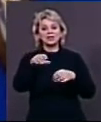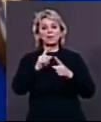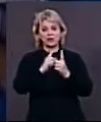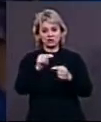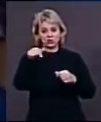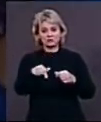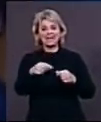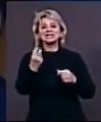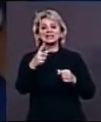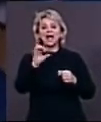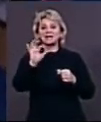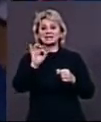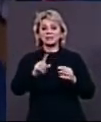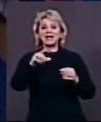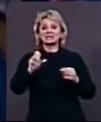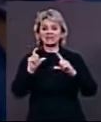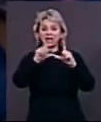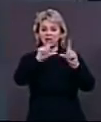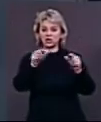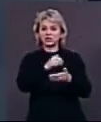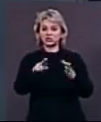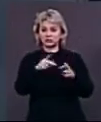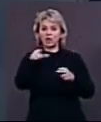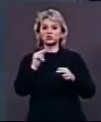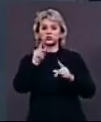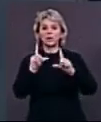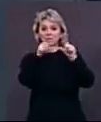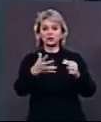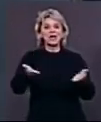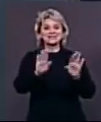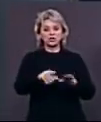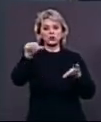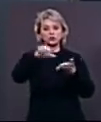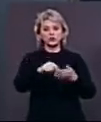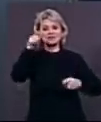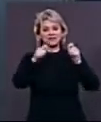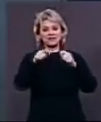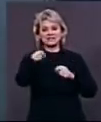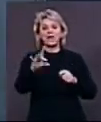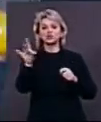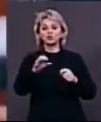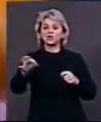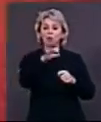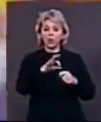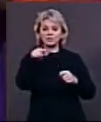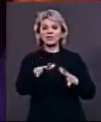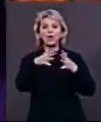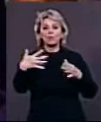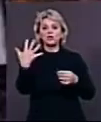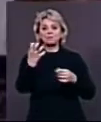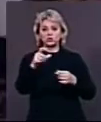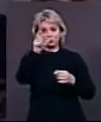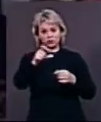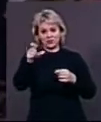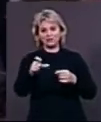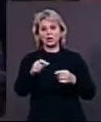спутником. 13 октября со станции «Ростов-Главный» в Сочи отправятся все остальные участники фестиваля от Ростовской области – более 500